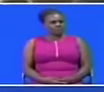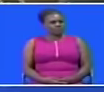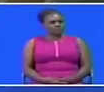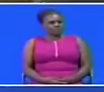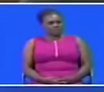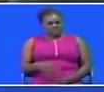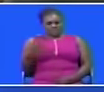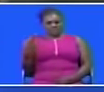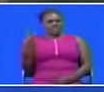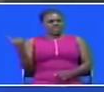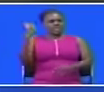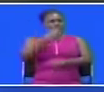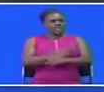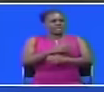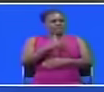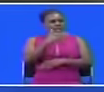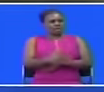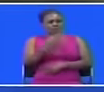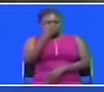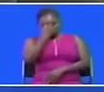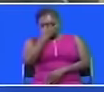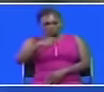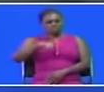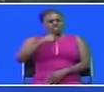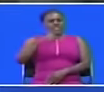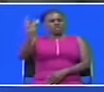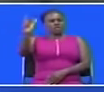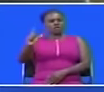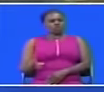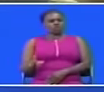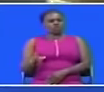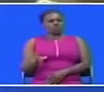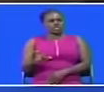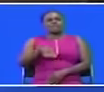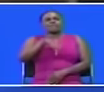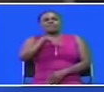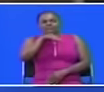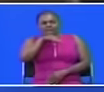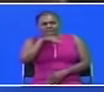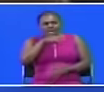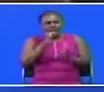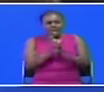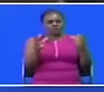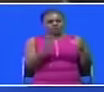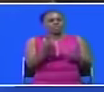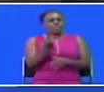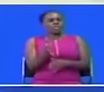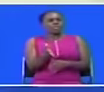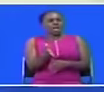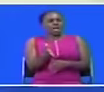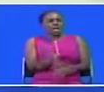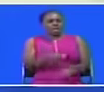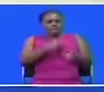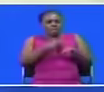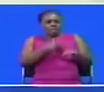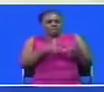Just 3 days after the Deputy President William Ruto toured the Coast region, Court Principal Raila Odinga and his brigade came out guns blazing on